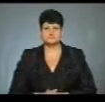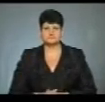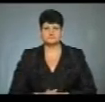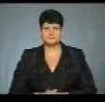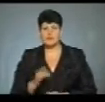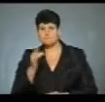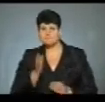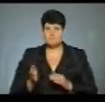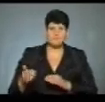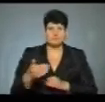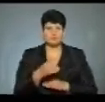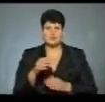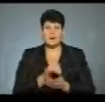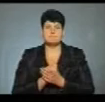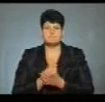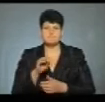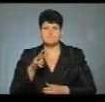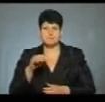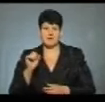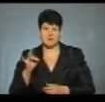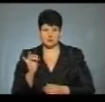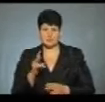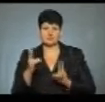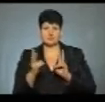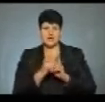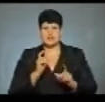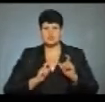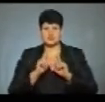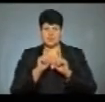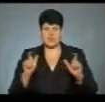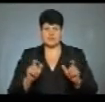І повернула на Миру. Там військових зустрічали студенти.